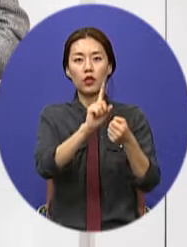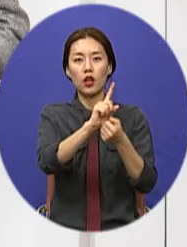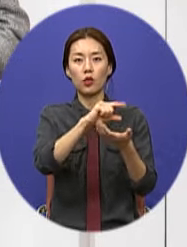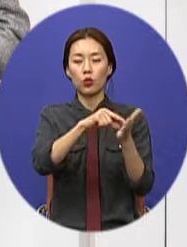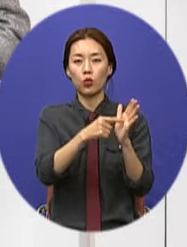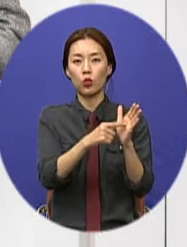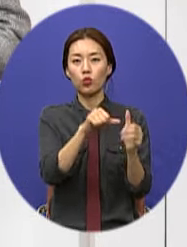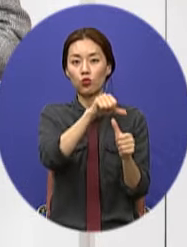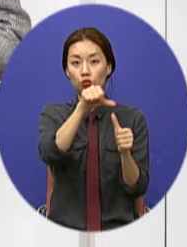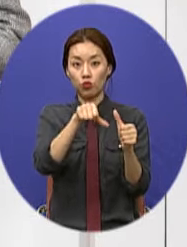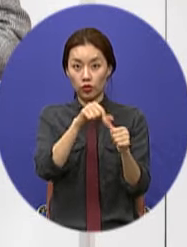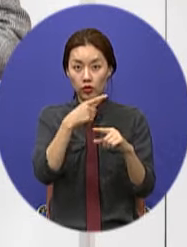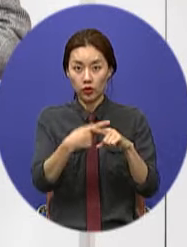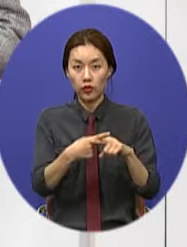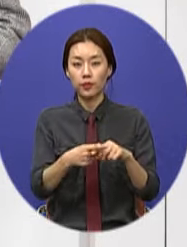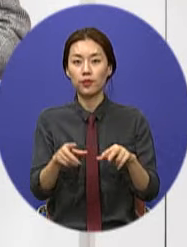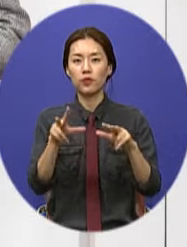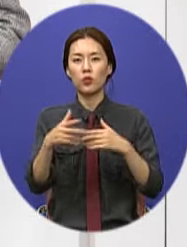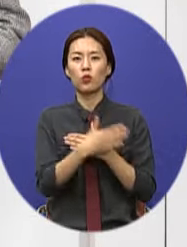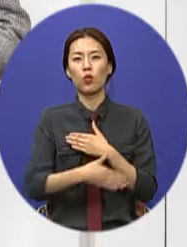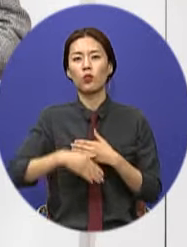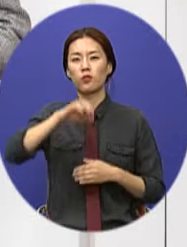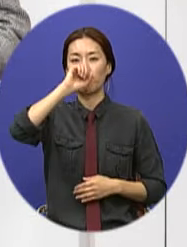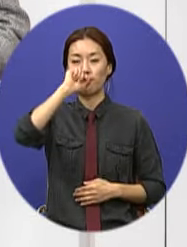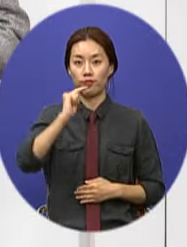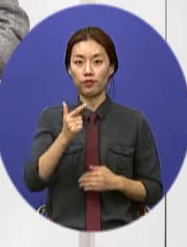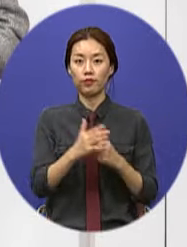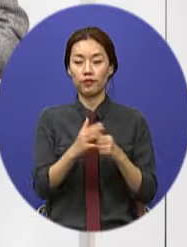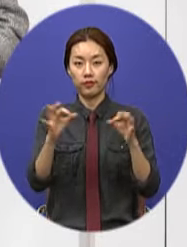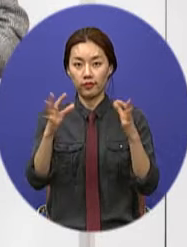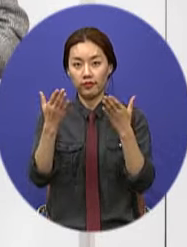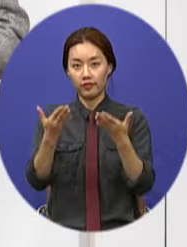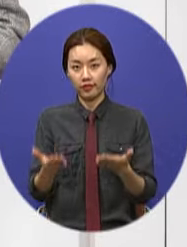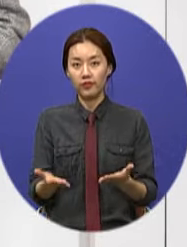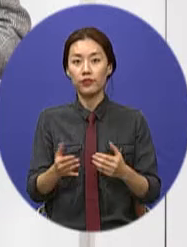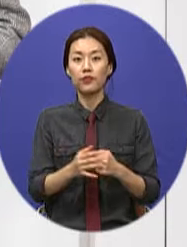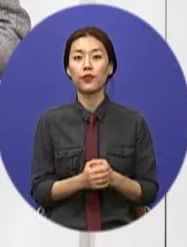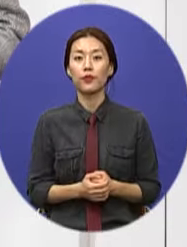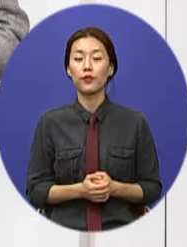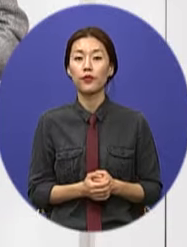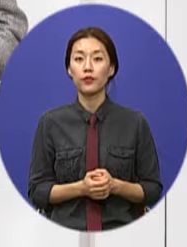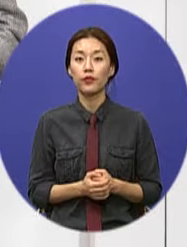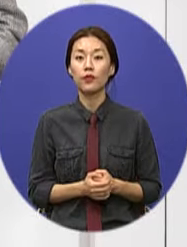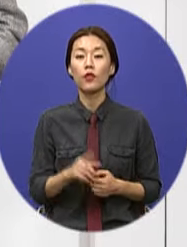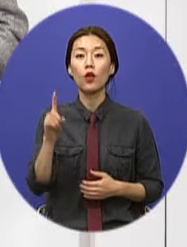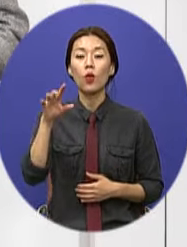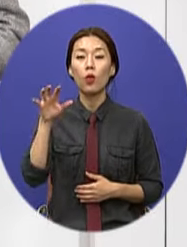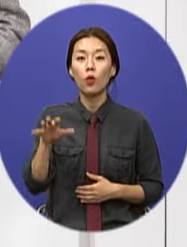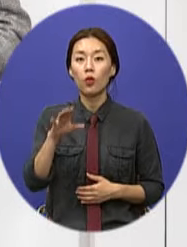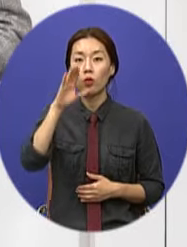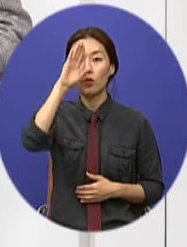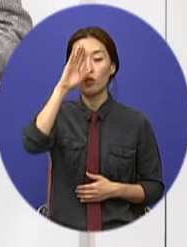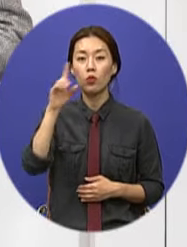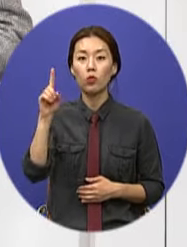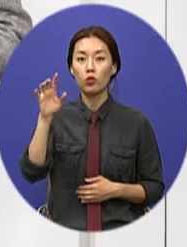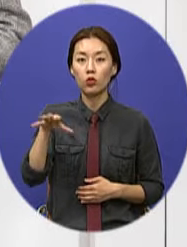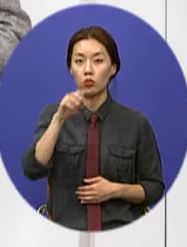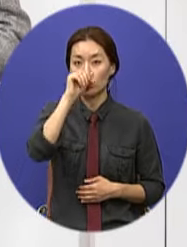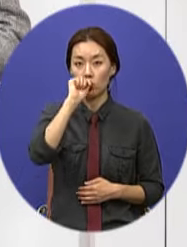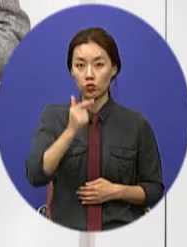네. 지금은 몸이 좀 안 좋아서 좀 쉬고 있습니다. 아, 쉬시고 계시고. 어디가 네. 어떻게 안